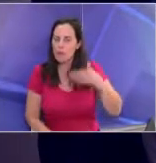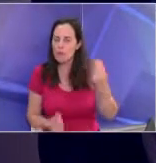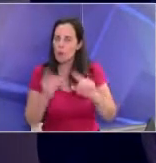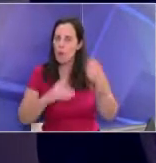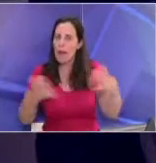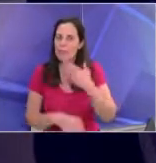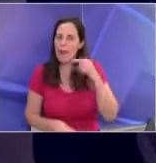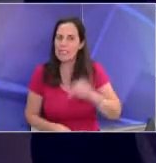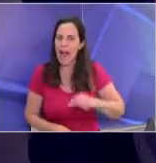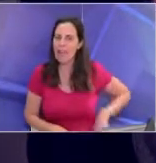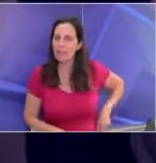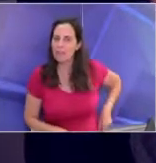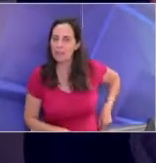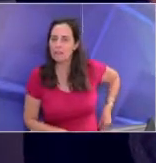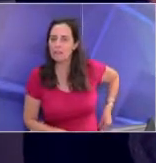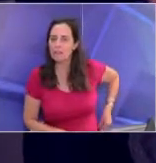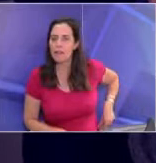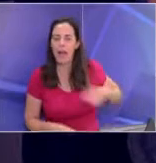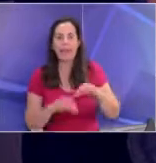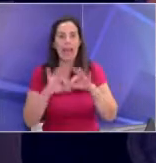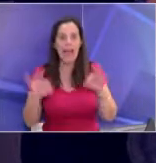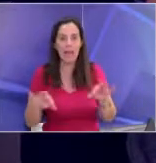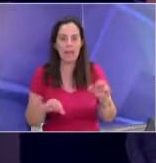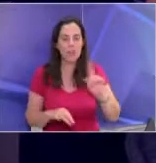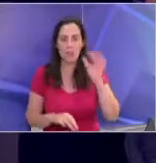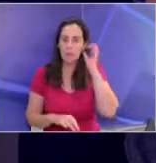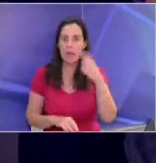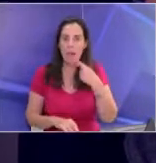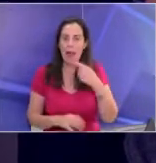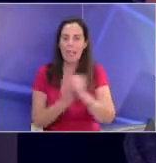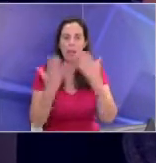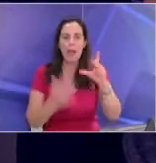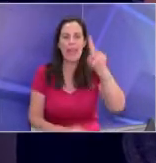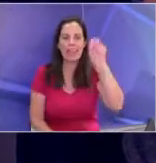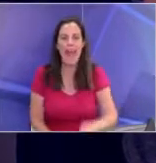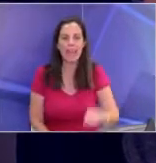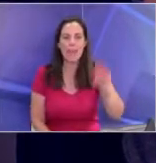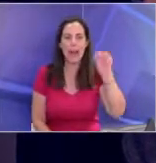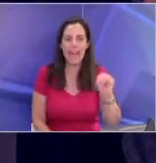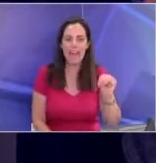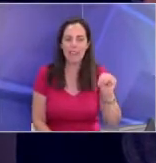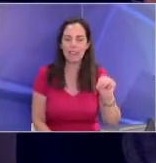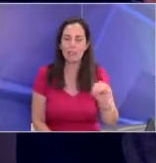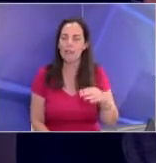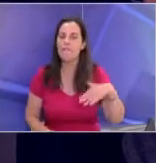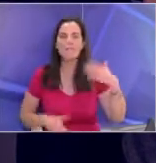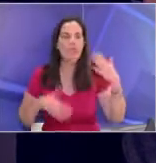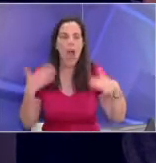קורה בחברה הישראלית, ואני אתחיל מזה שמישהי דיברה על דן מרגלית, אפשר להגיד את זה,